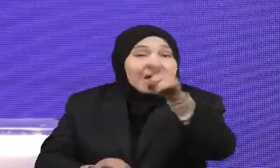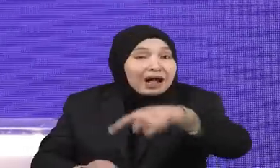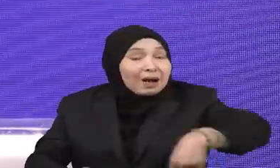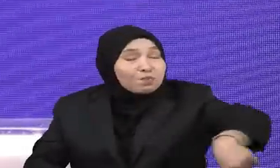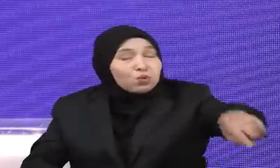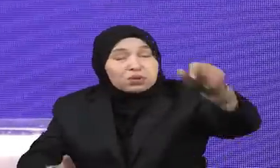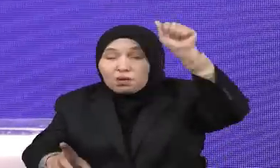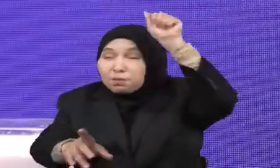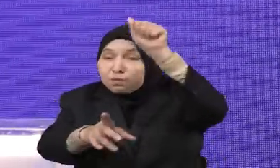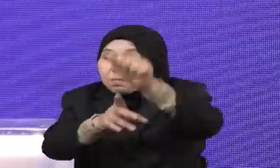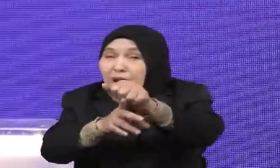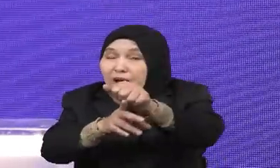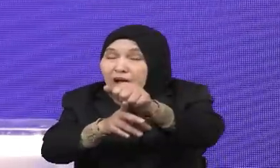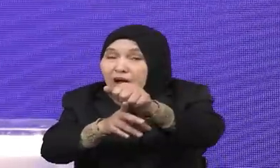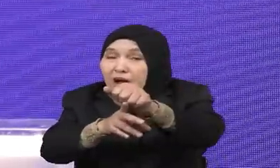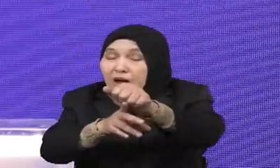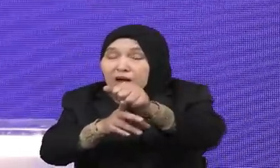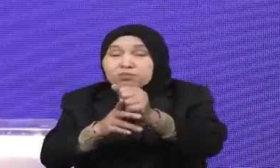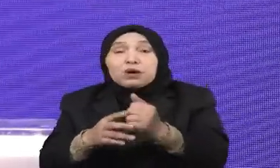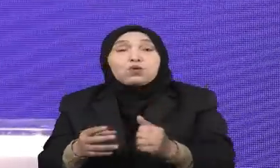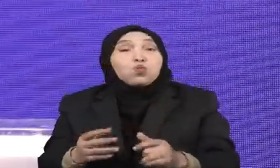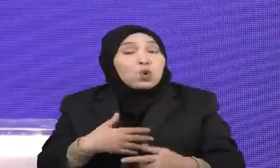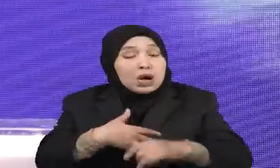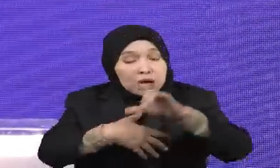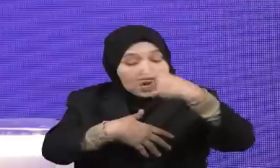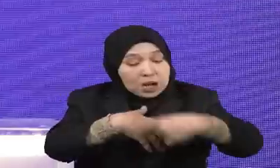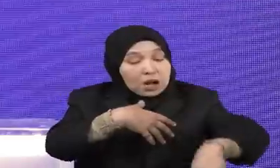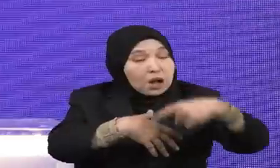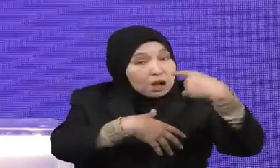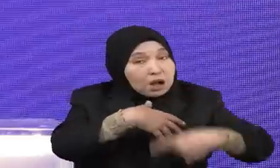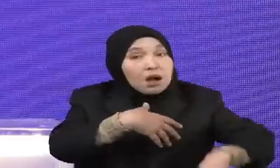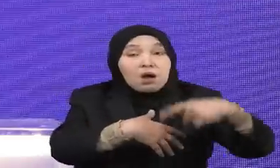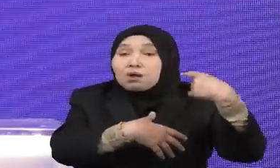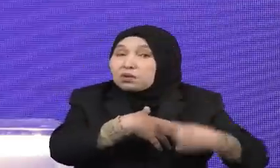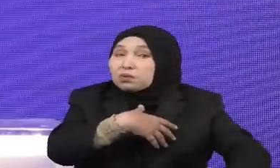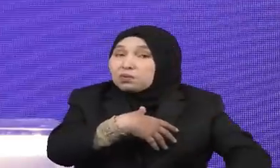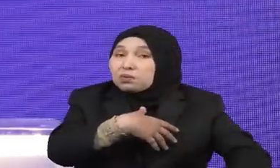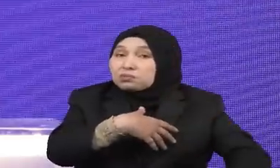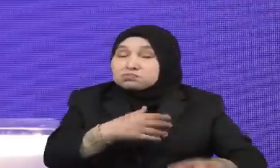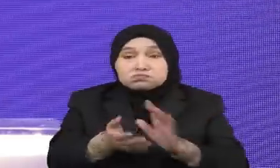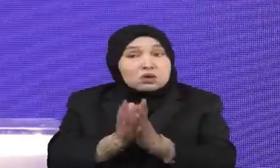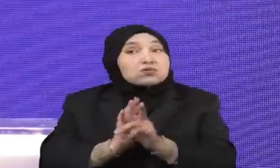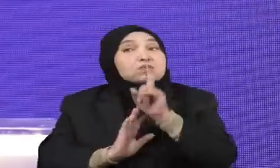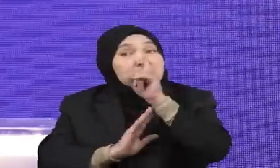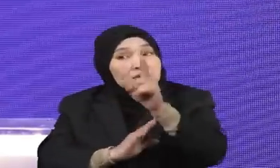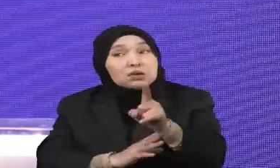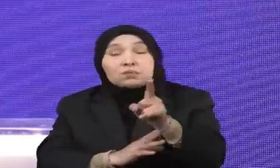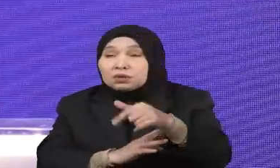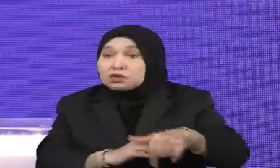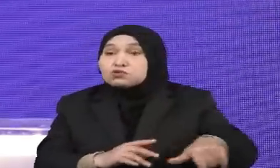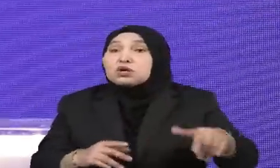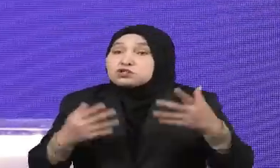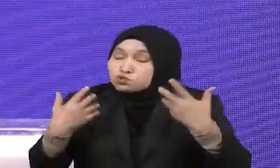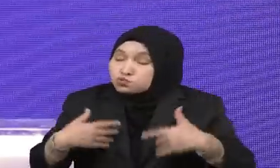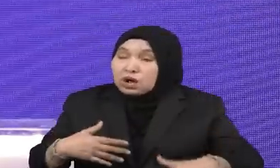terkena dengan karhun ya yaitu lugol saja mereka juga telah